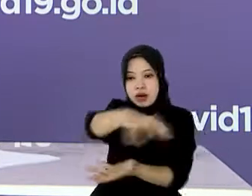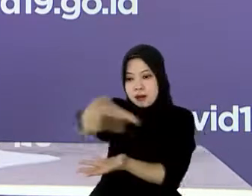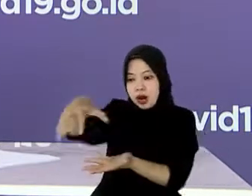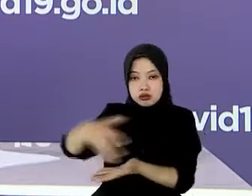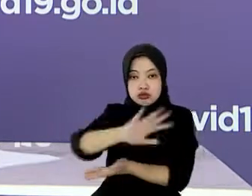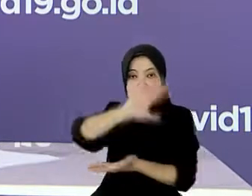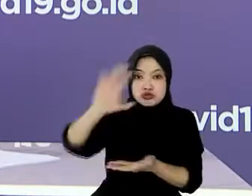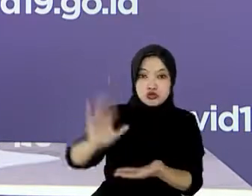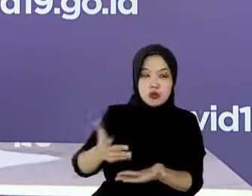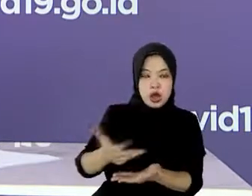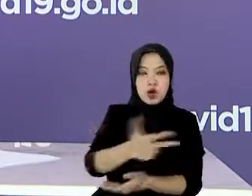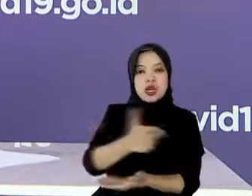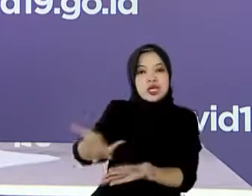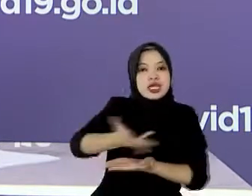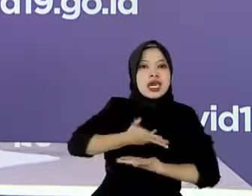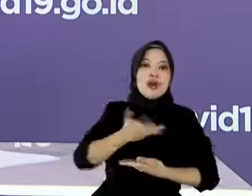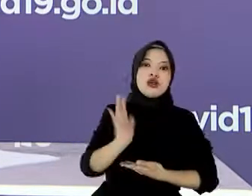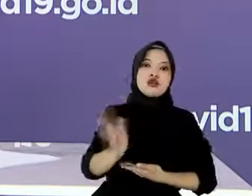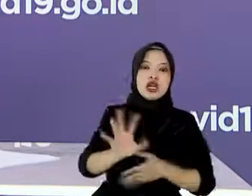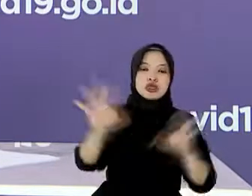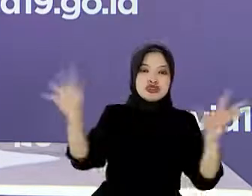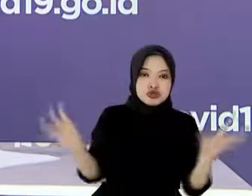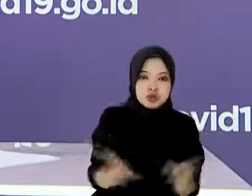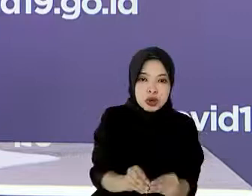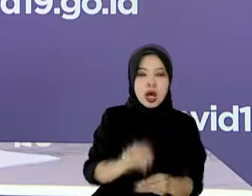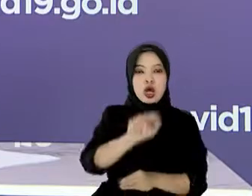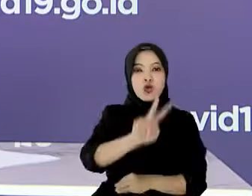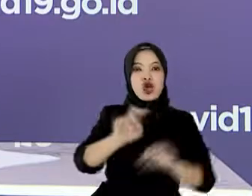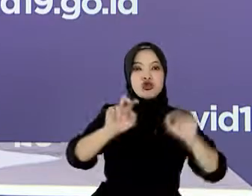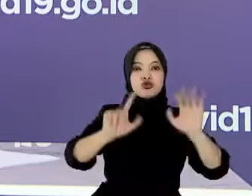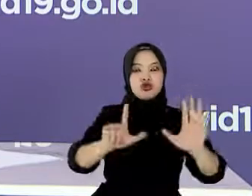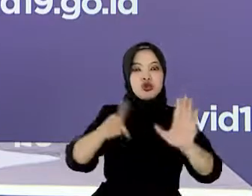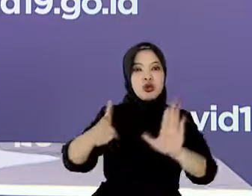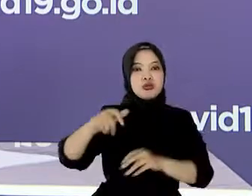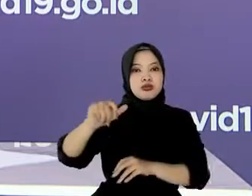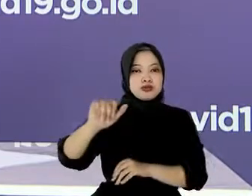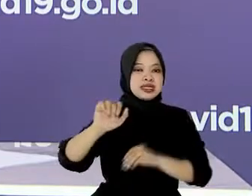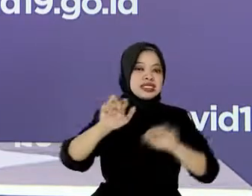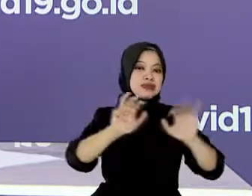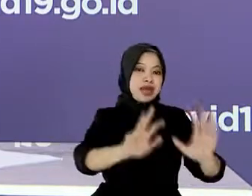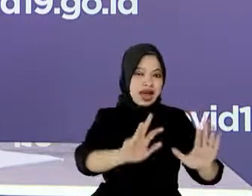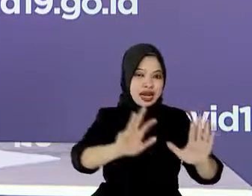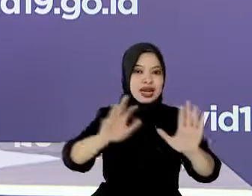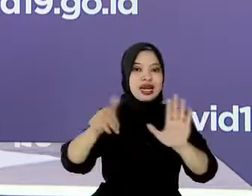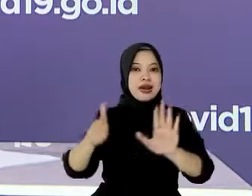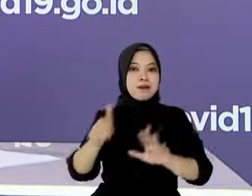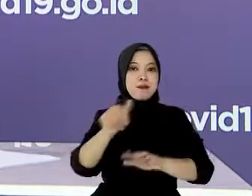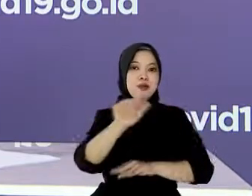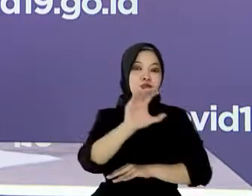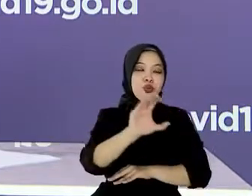baku telah diterima di Indonesia mencapai 276 juta 900